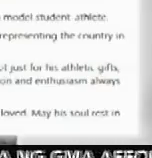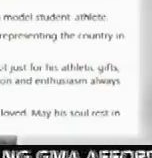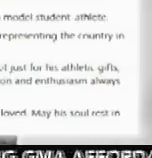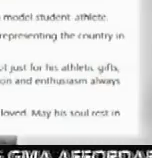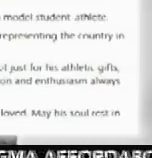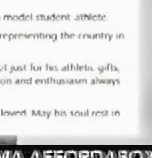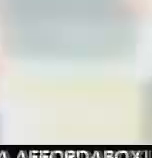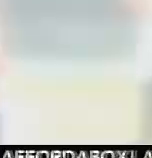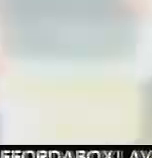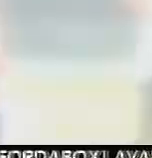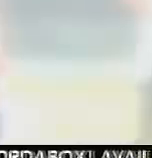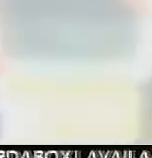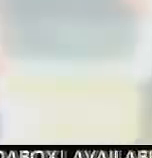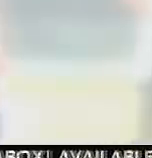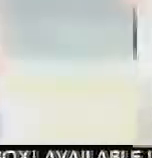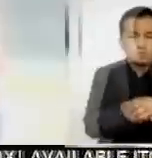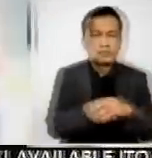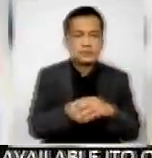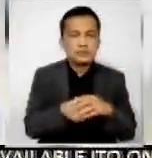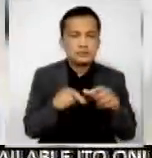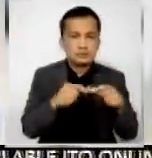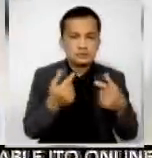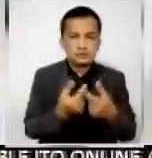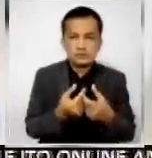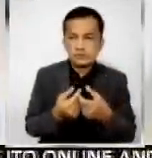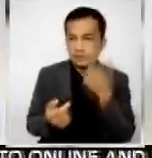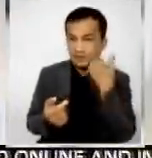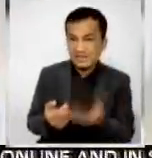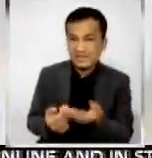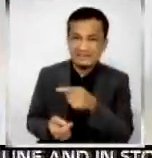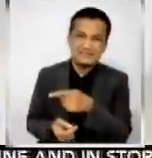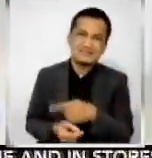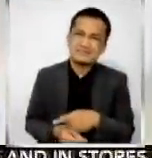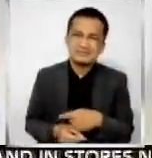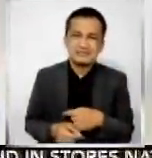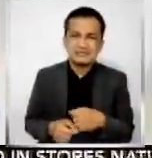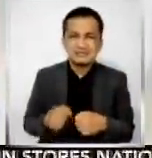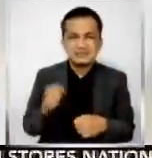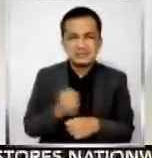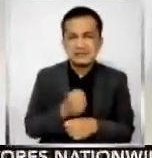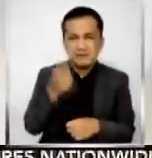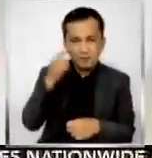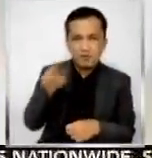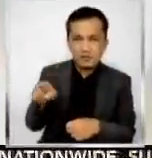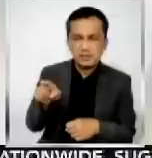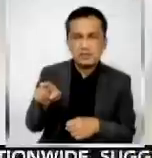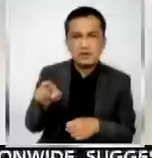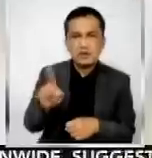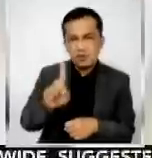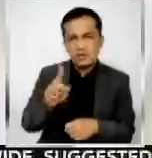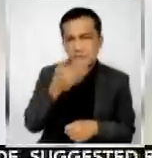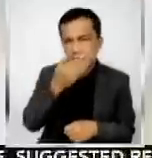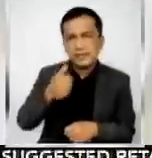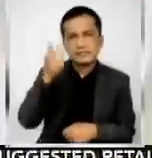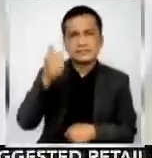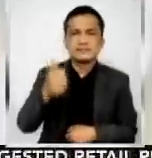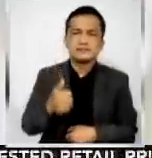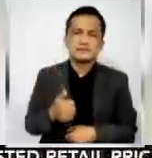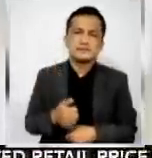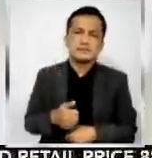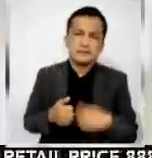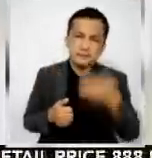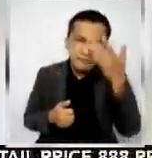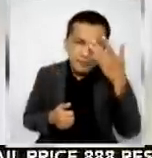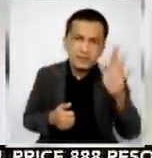star player. In his age, for me, he was one of the best already. Because he's a player you can